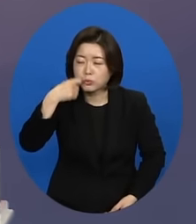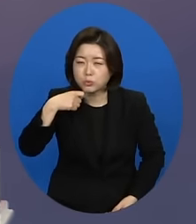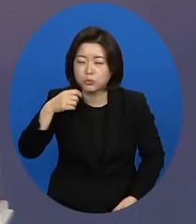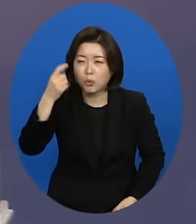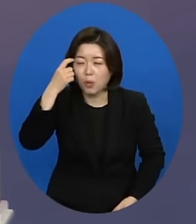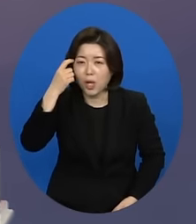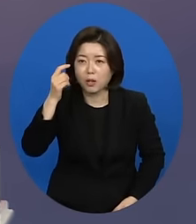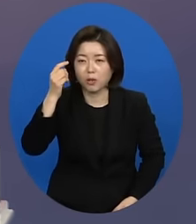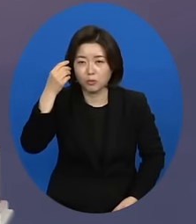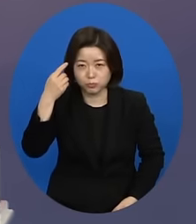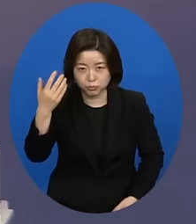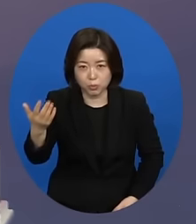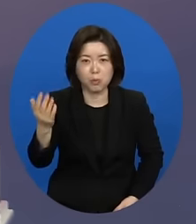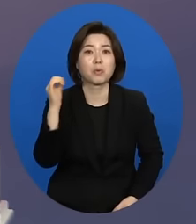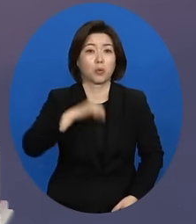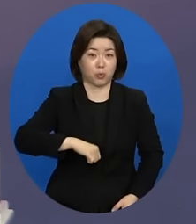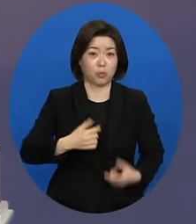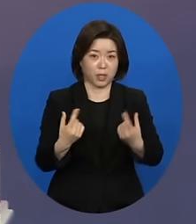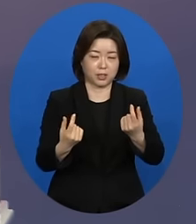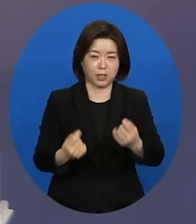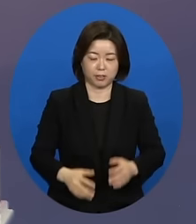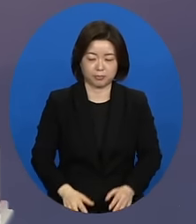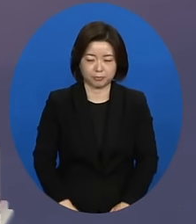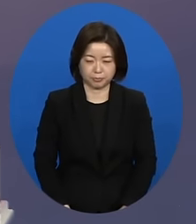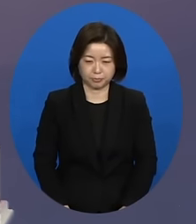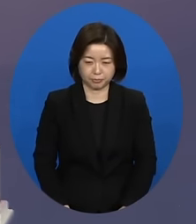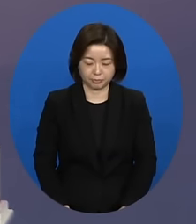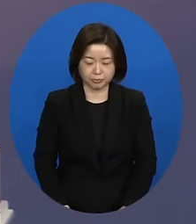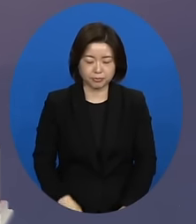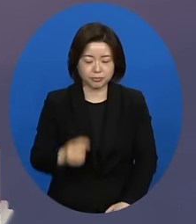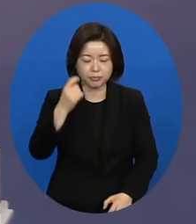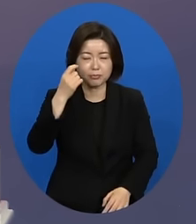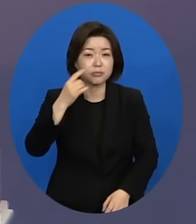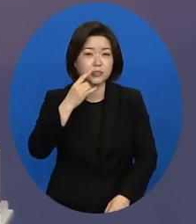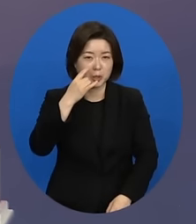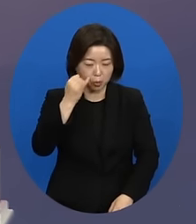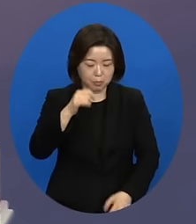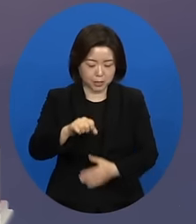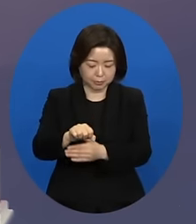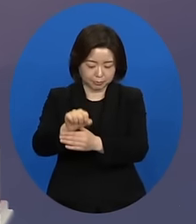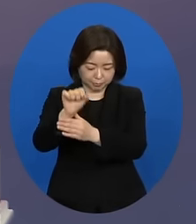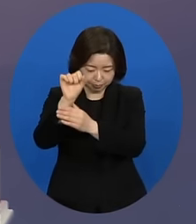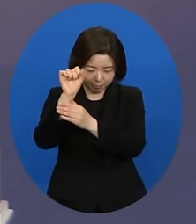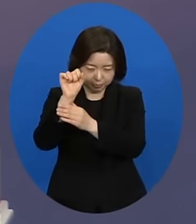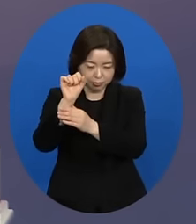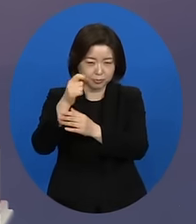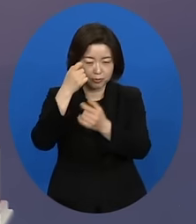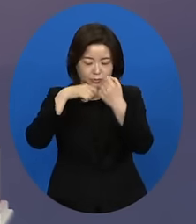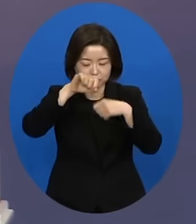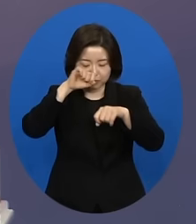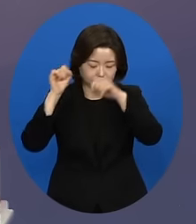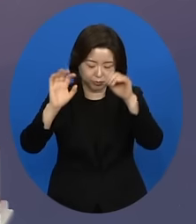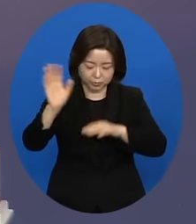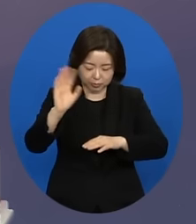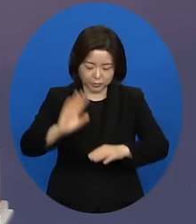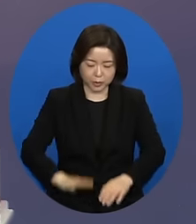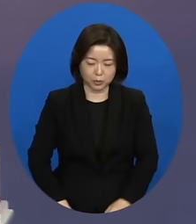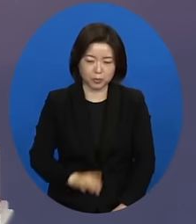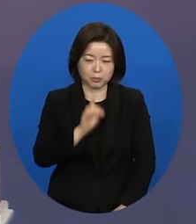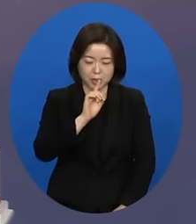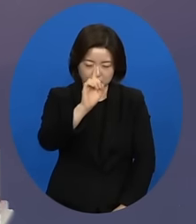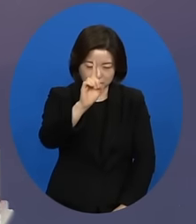얼굴을 드시고 눈물을 닦지 않은 채로 하신 말씀 한마디. 북한가?